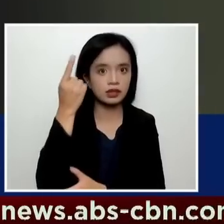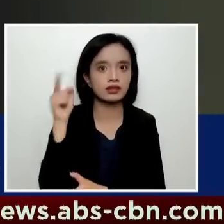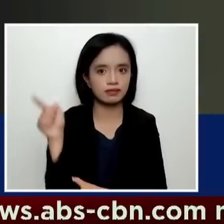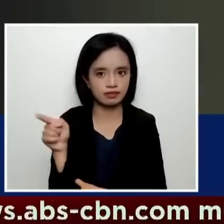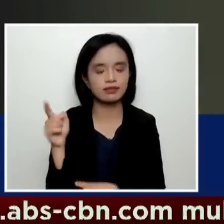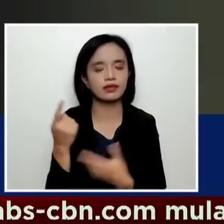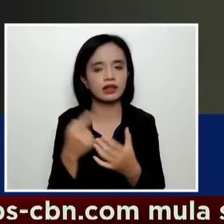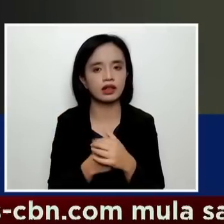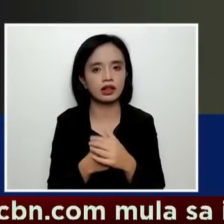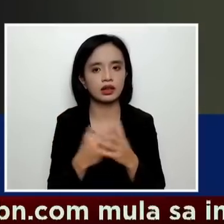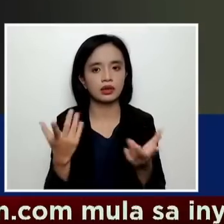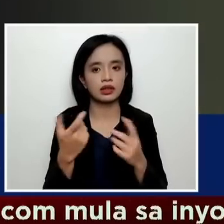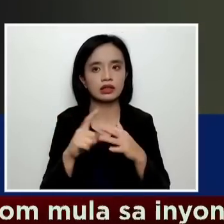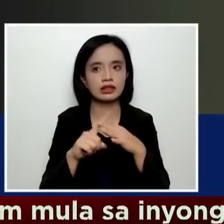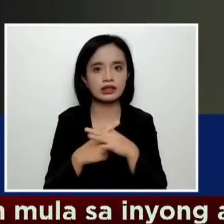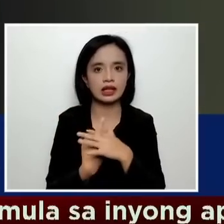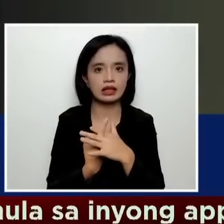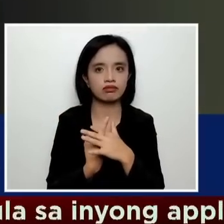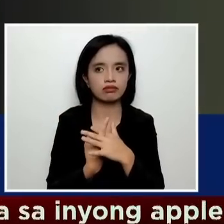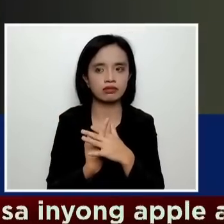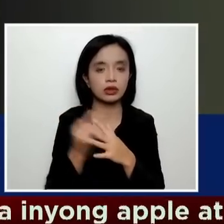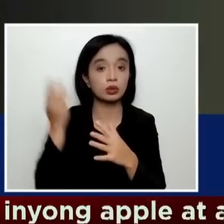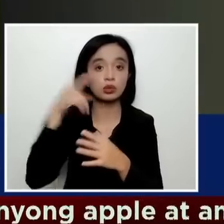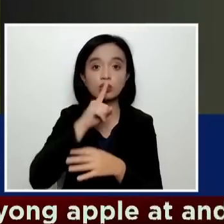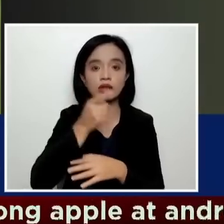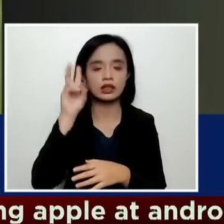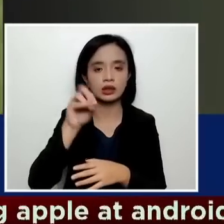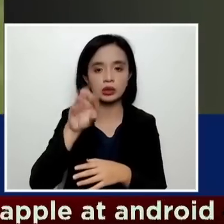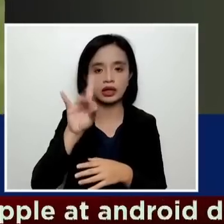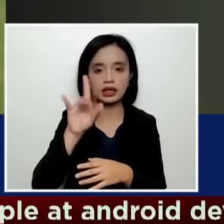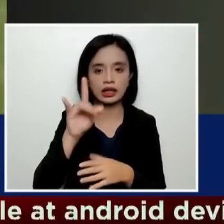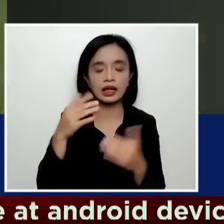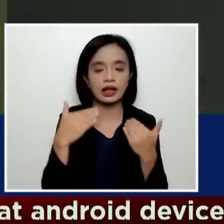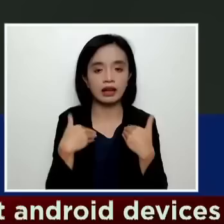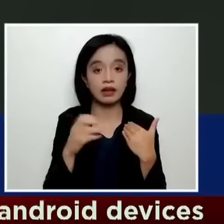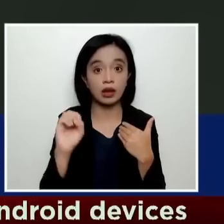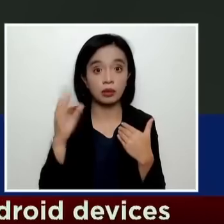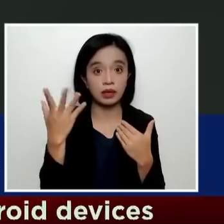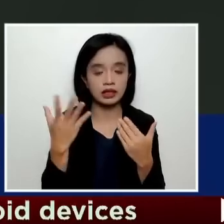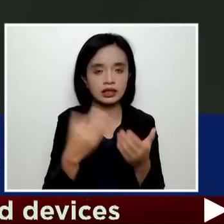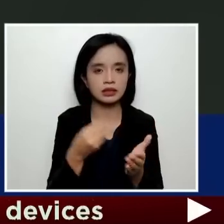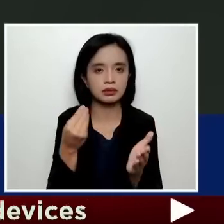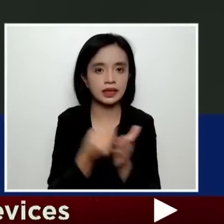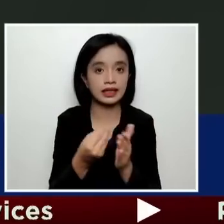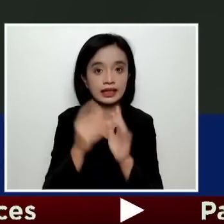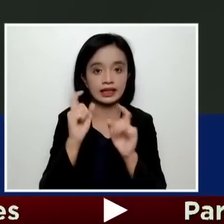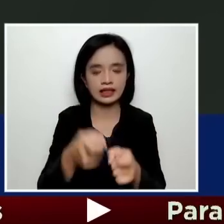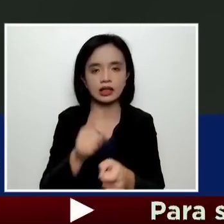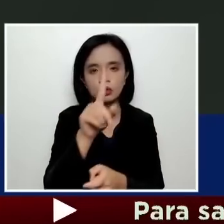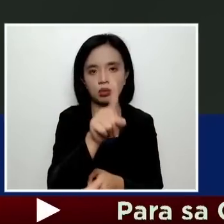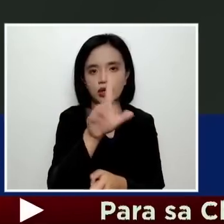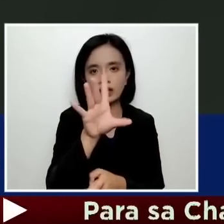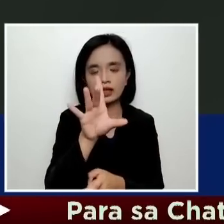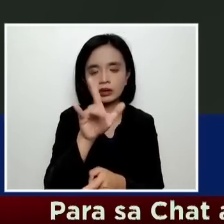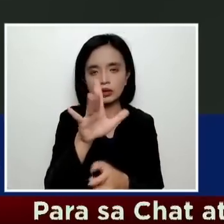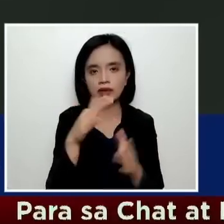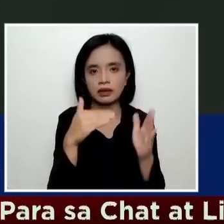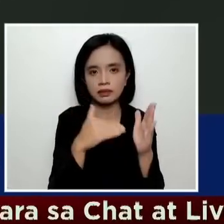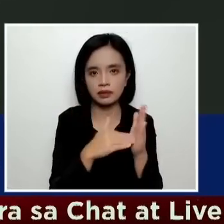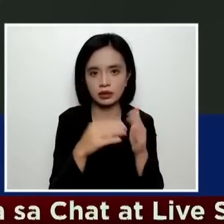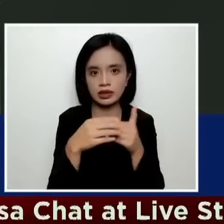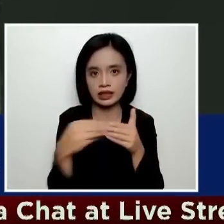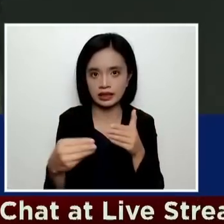Asian Tour mula 2018. At mag-uwi siya ng prize money na $135,000 o higit 7 milyong